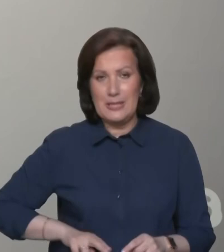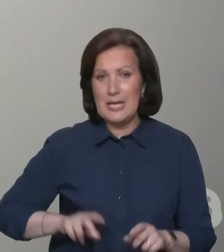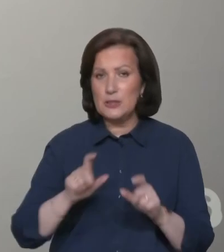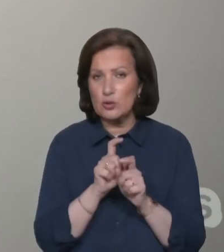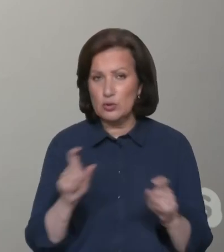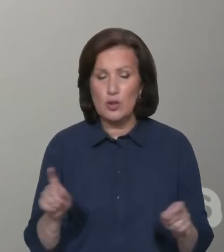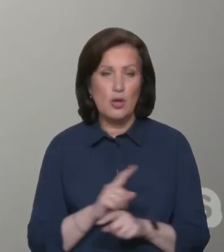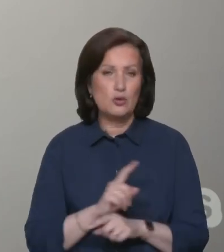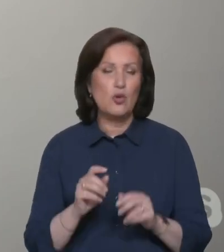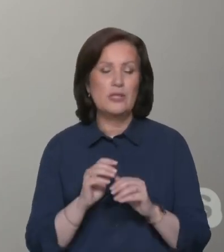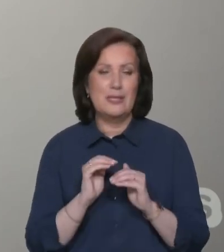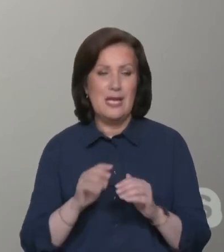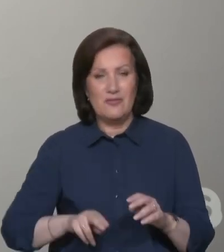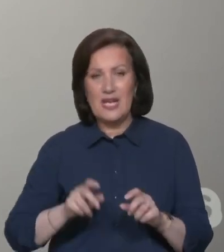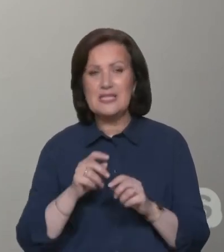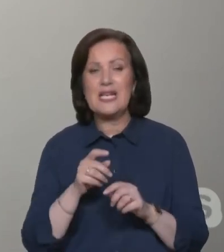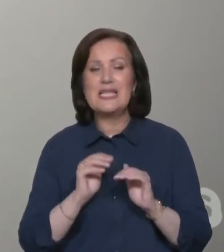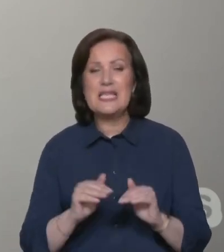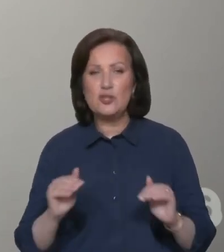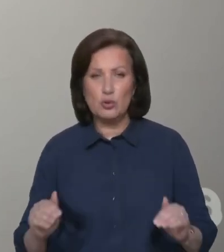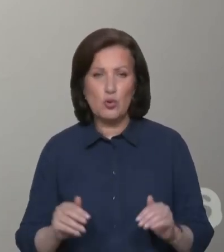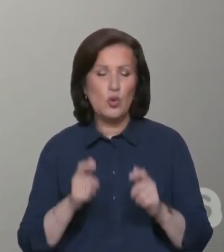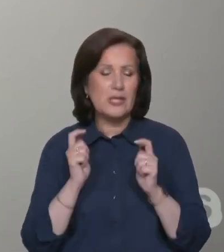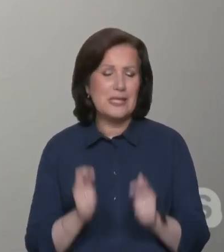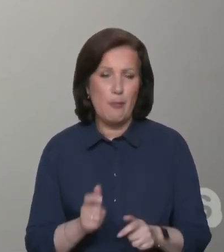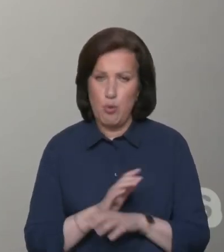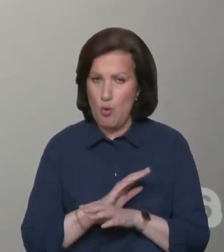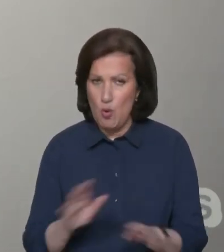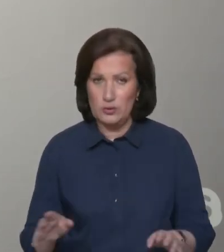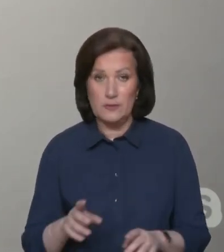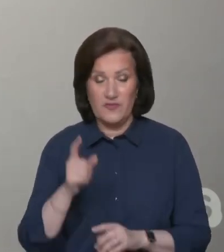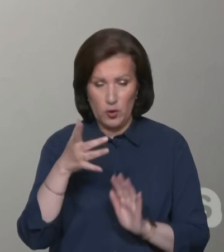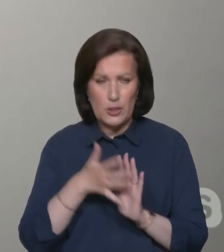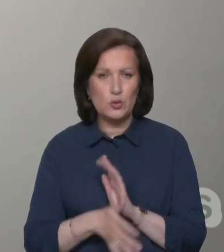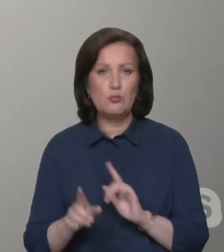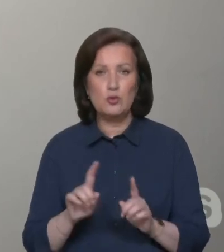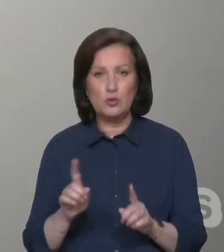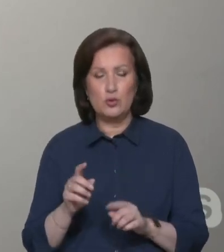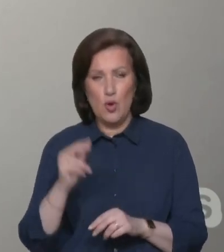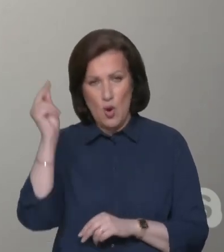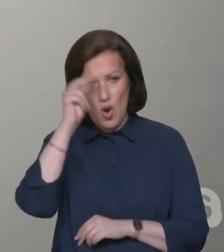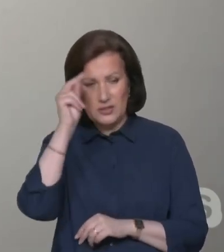школи, жоден директор дитячого садочка в Мелітополі не погодився. Тому що вони розуміють, що той